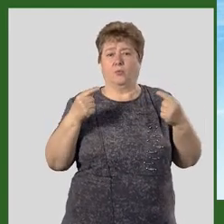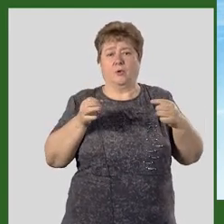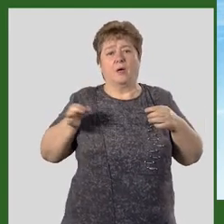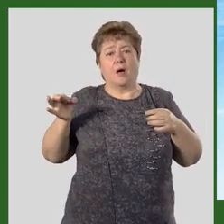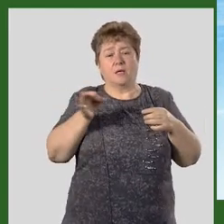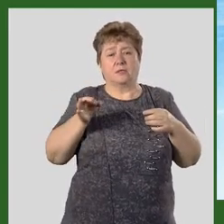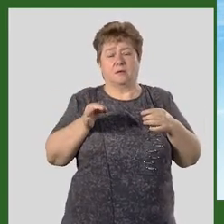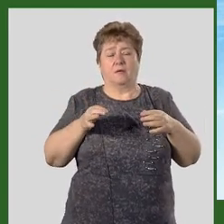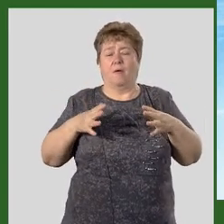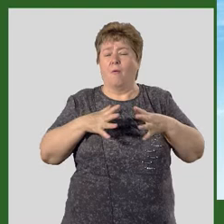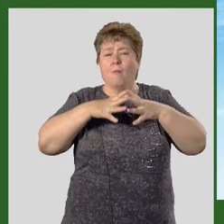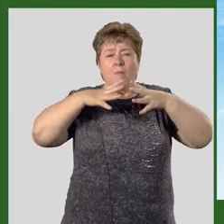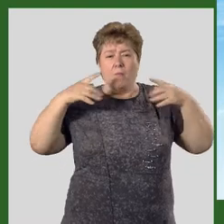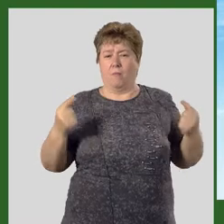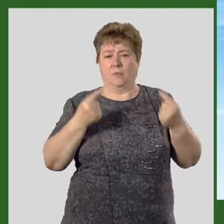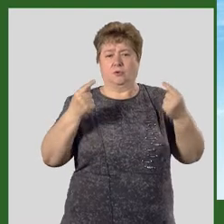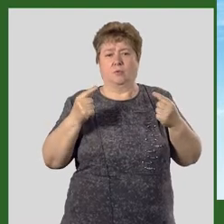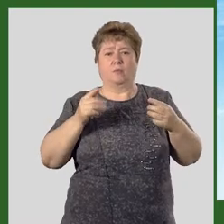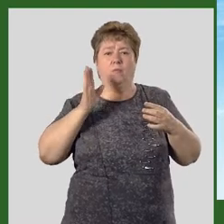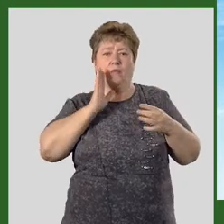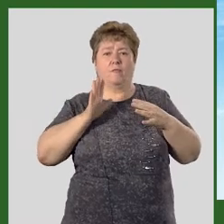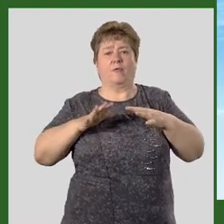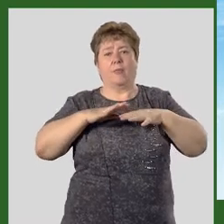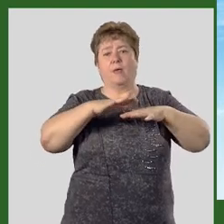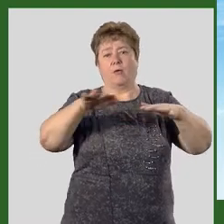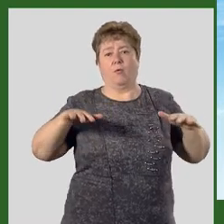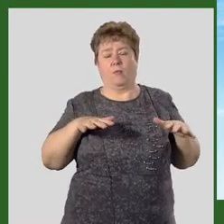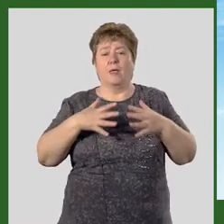островами в гигантском водоеме.